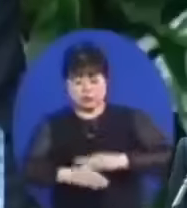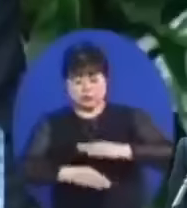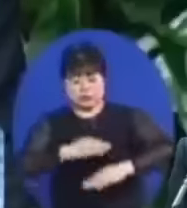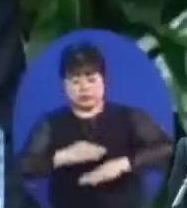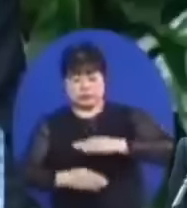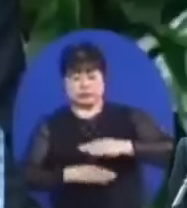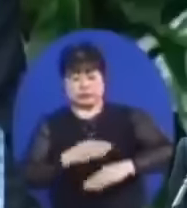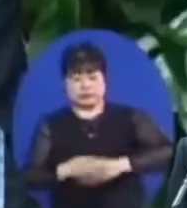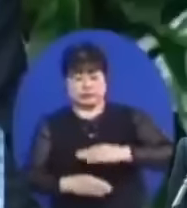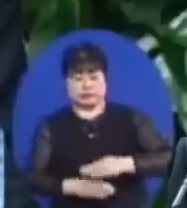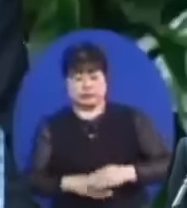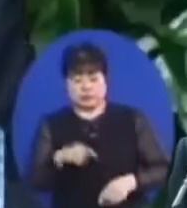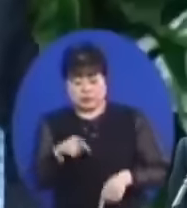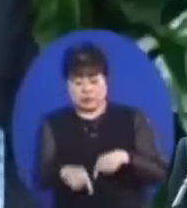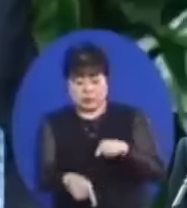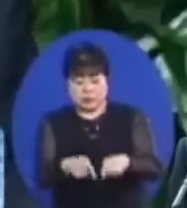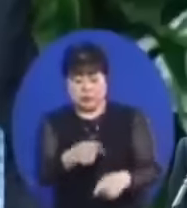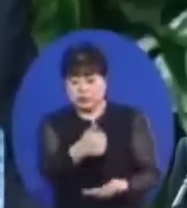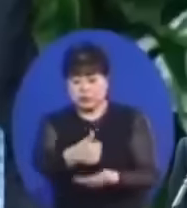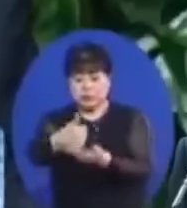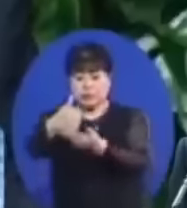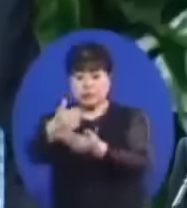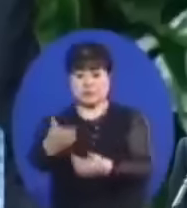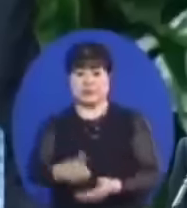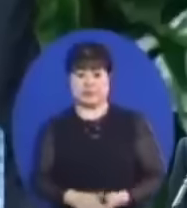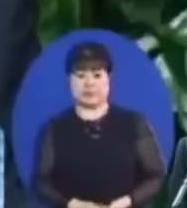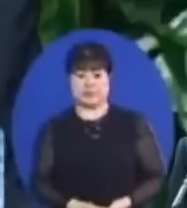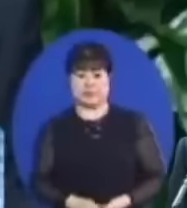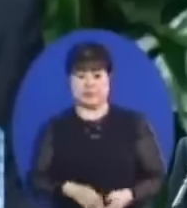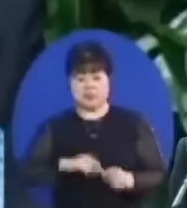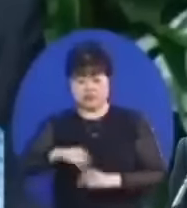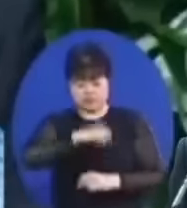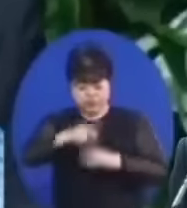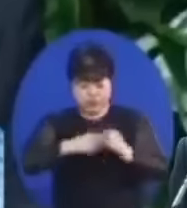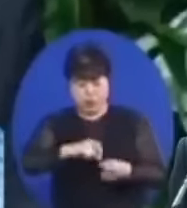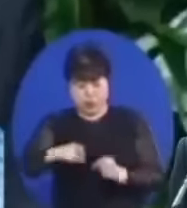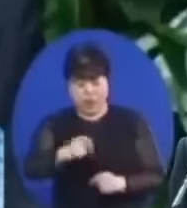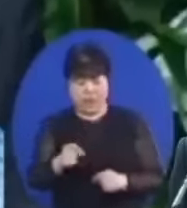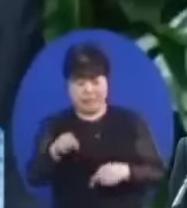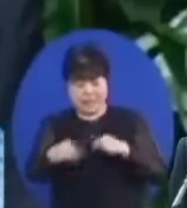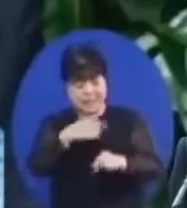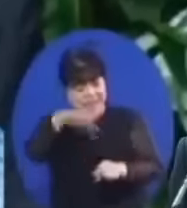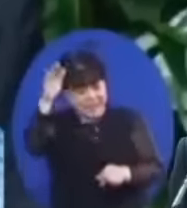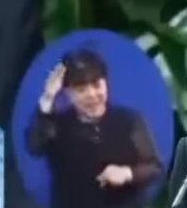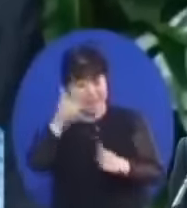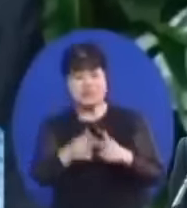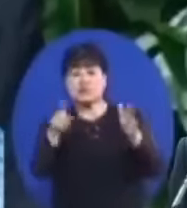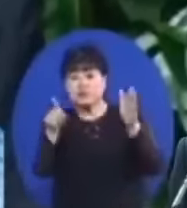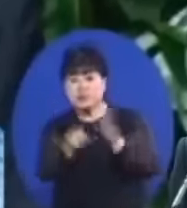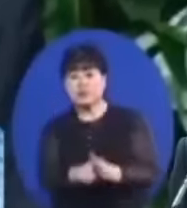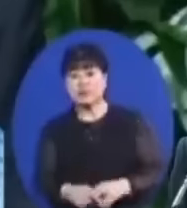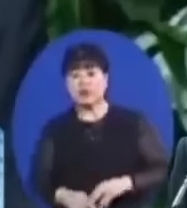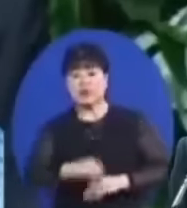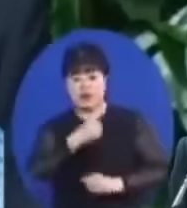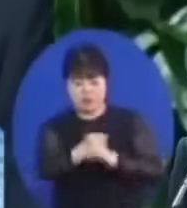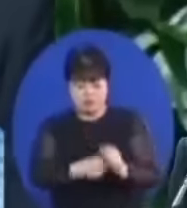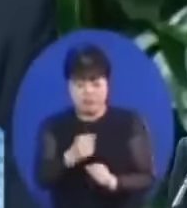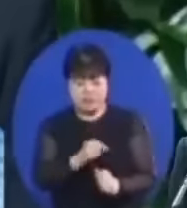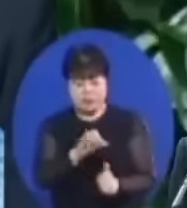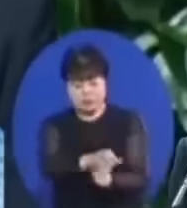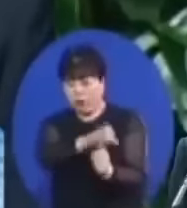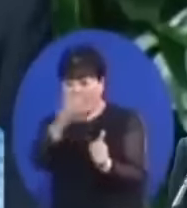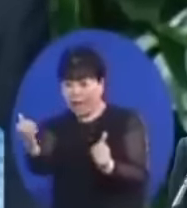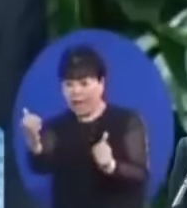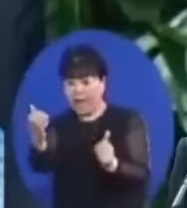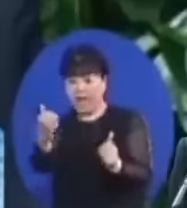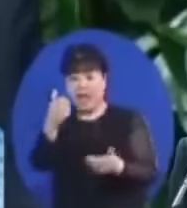메고서 입고 나왔습니다. 주님께서 뭐라 했습니까? 풀어놓아 다니게 하라. 예수님을 믿으면 묶인 데서 풀어놓아 다녀야 되는